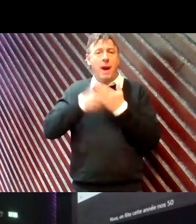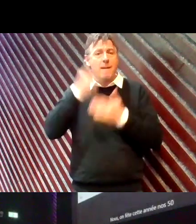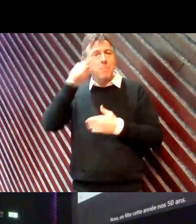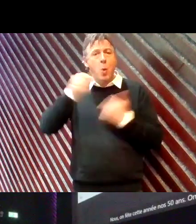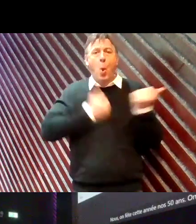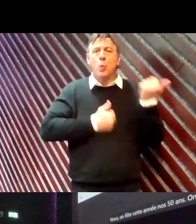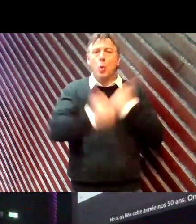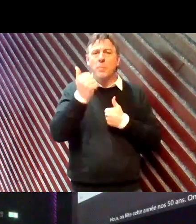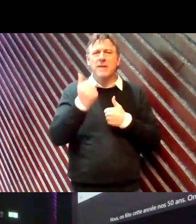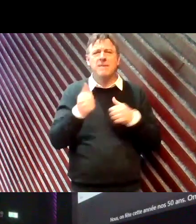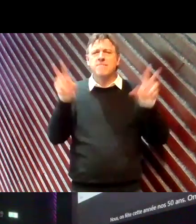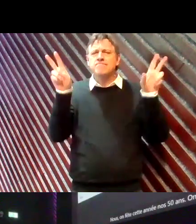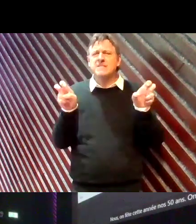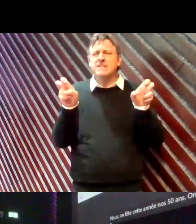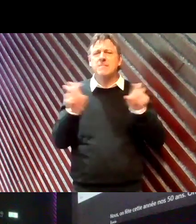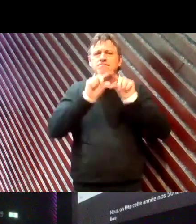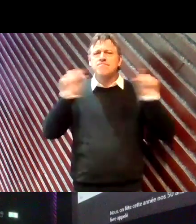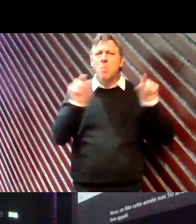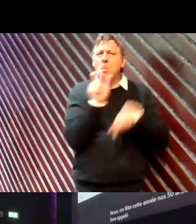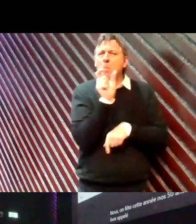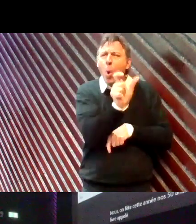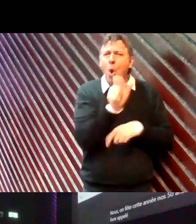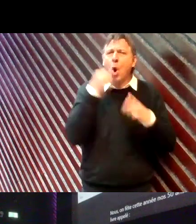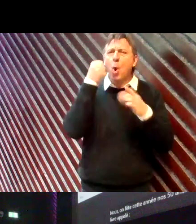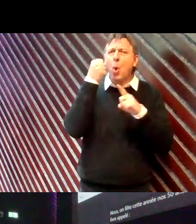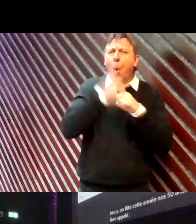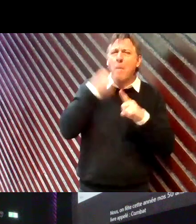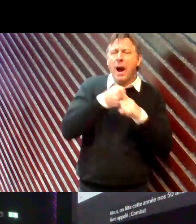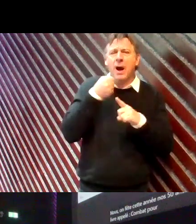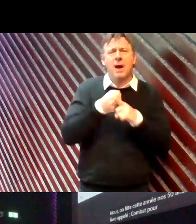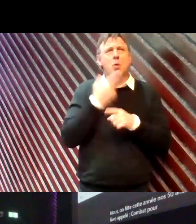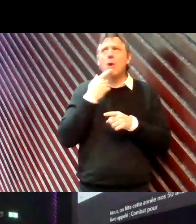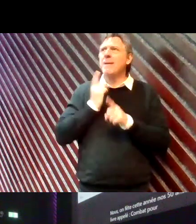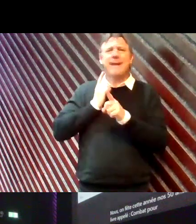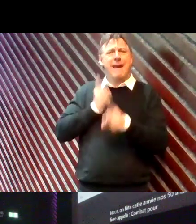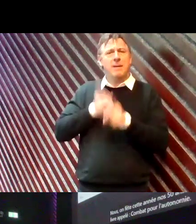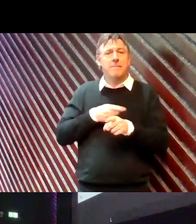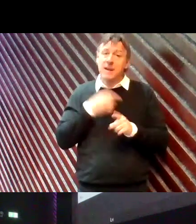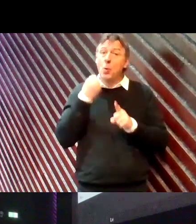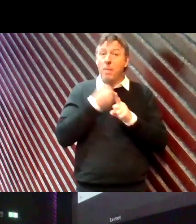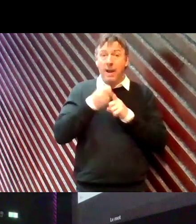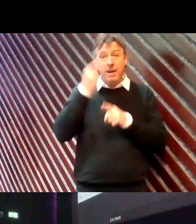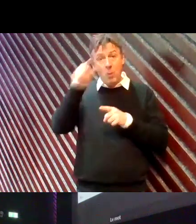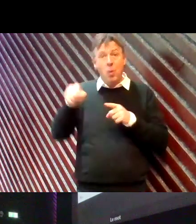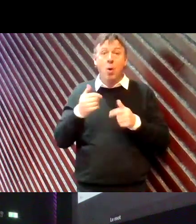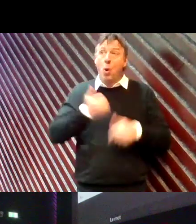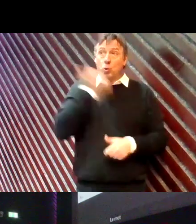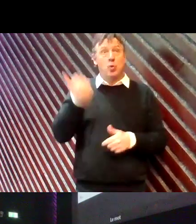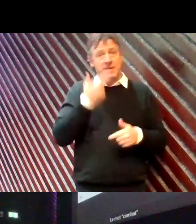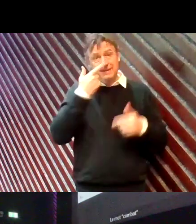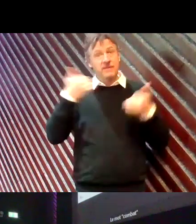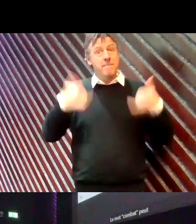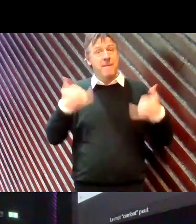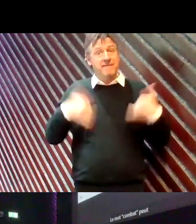un peu déliqueux, « Combat », mais qui nous dit quand même beaucoup sur le chemin qu'il reste à parcourir pour que les personnes handicapées aient justement